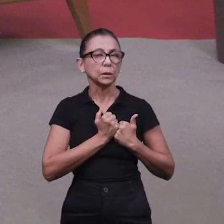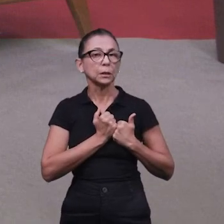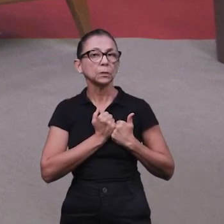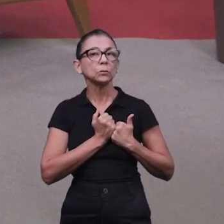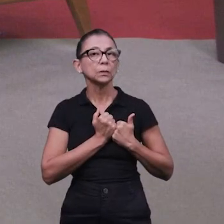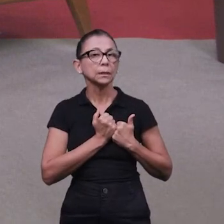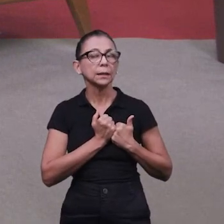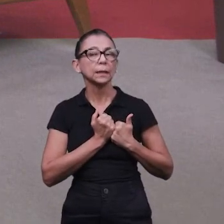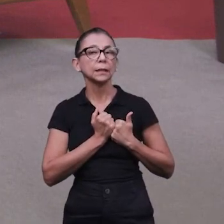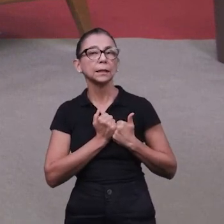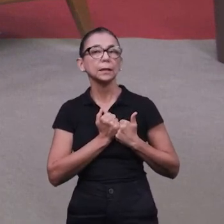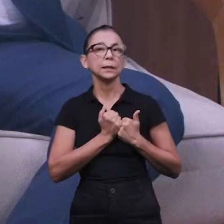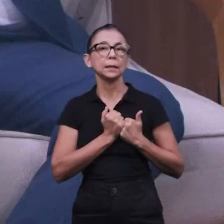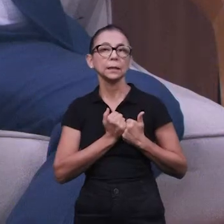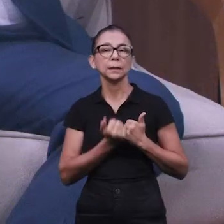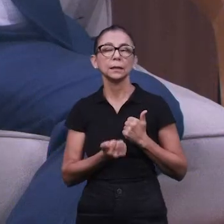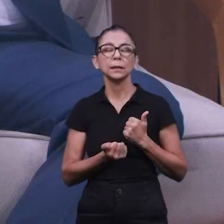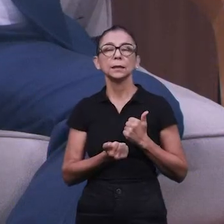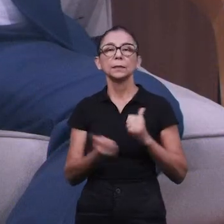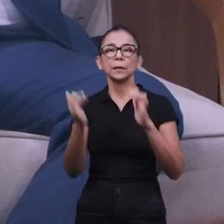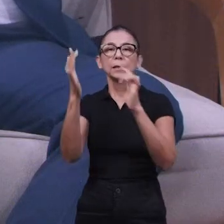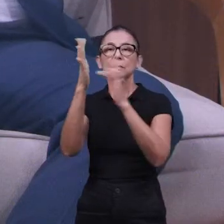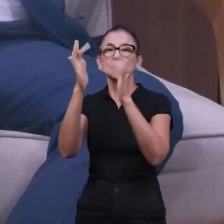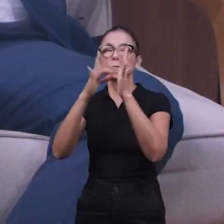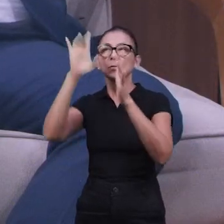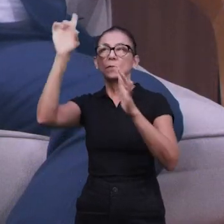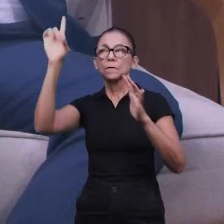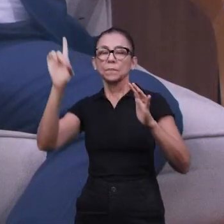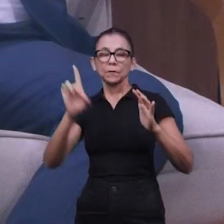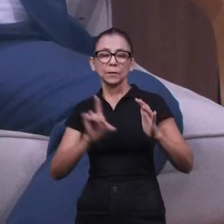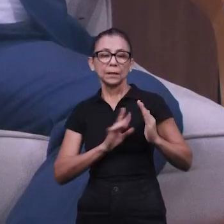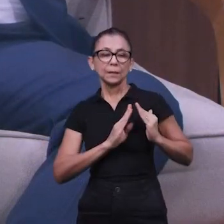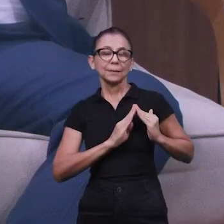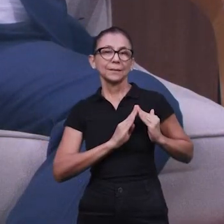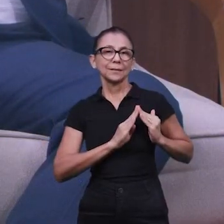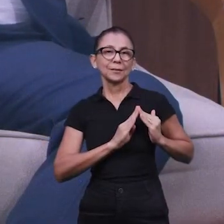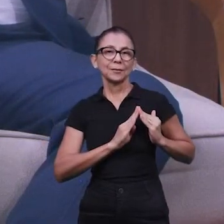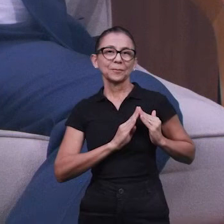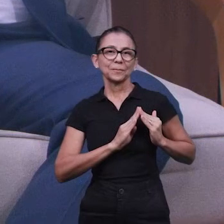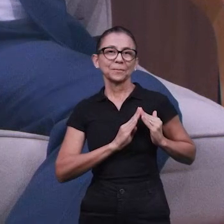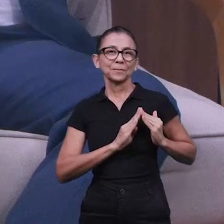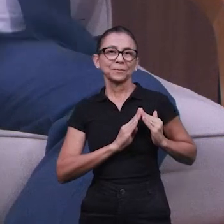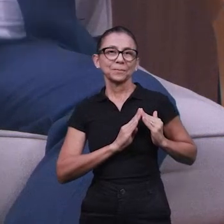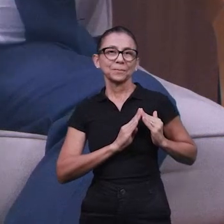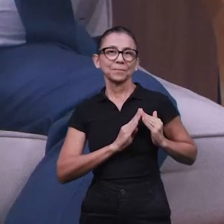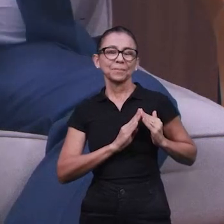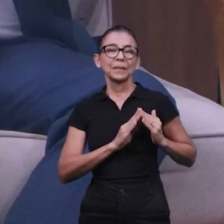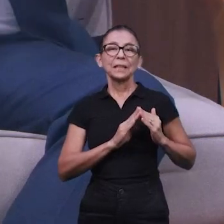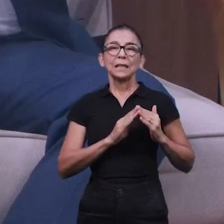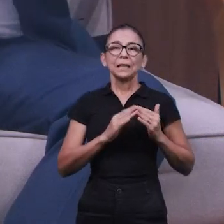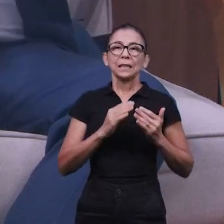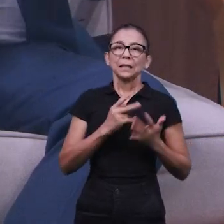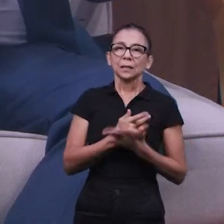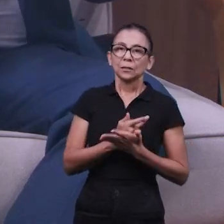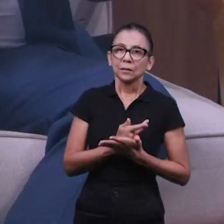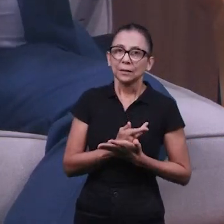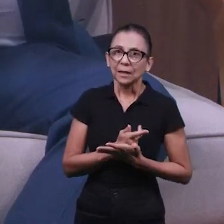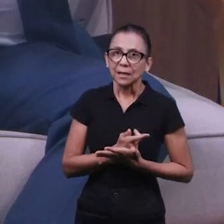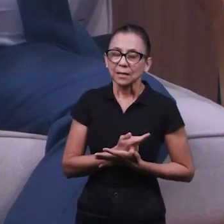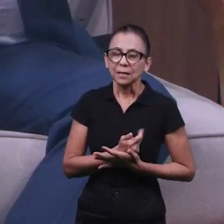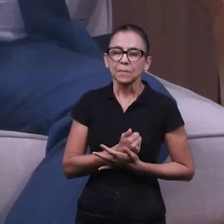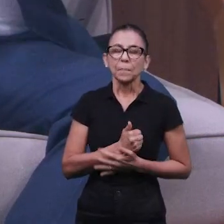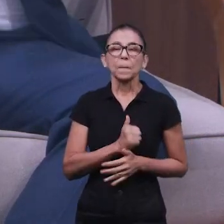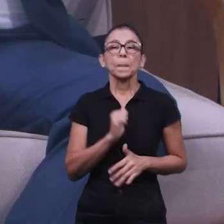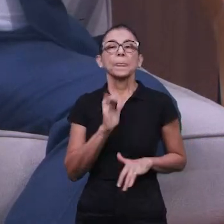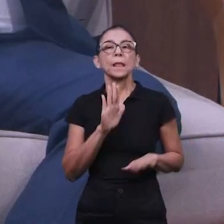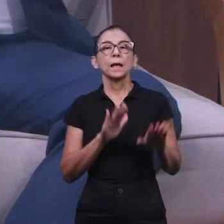Dieu. Des fois, Josias, Daniel, l'homme, il ne se rend pas compte de cela. Il vit entouré